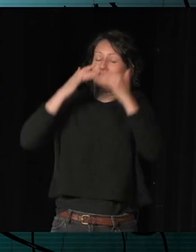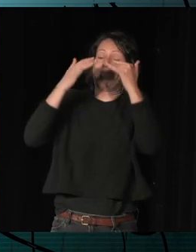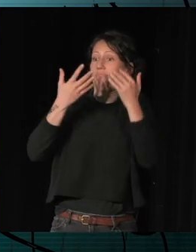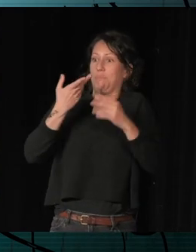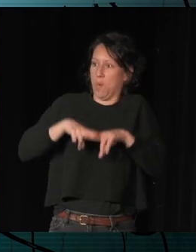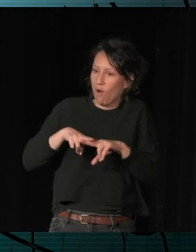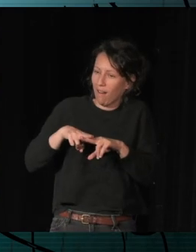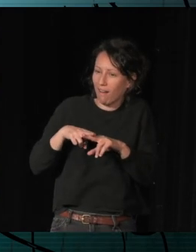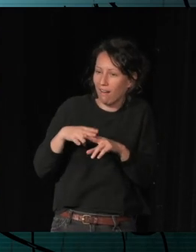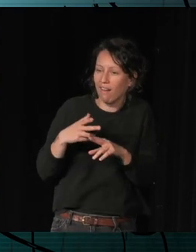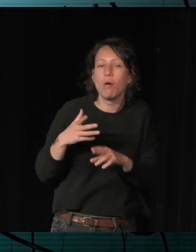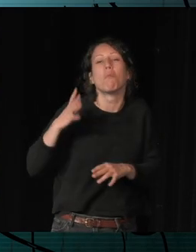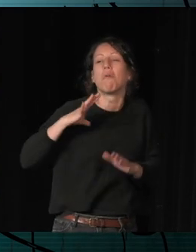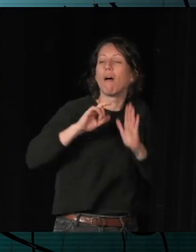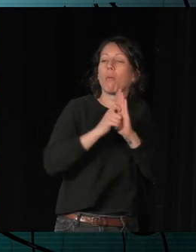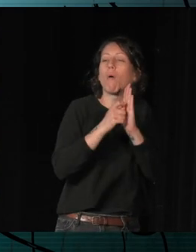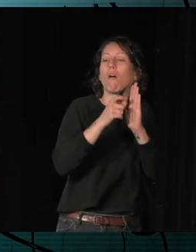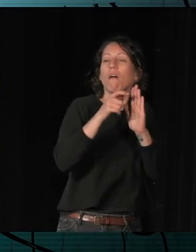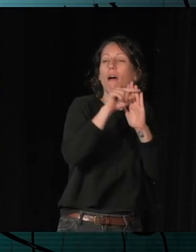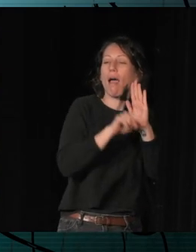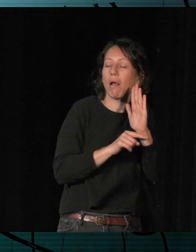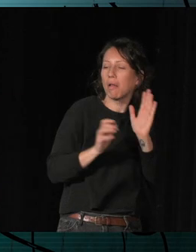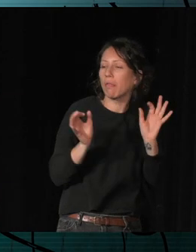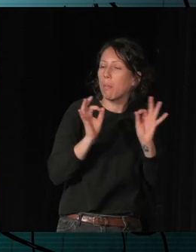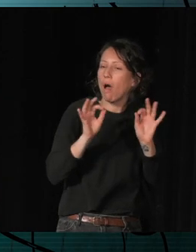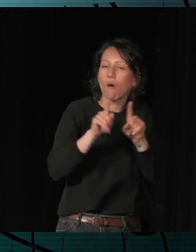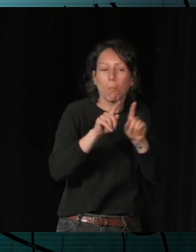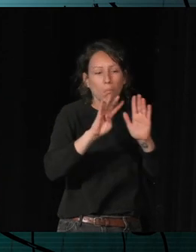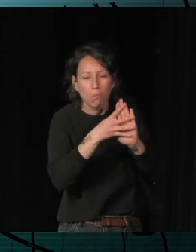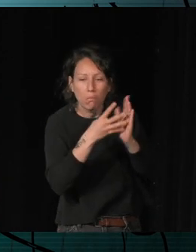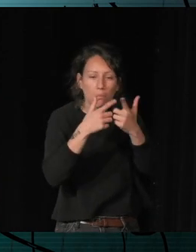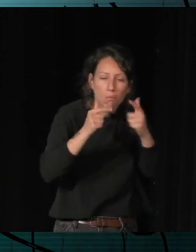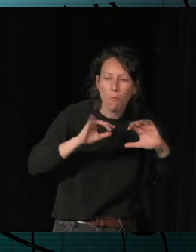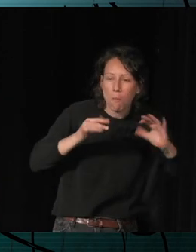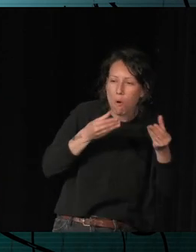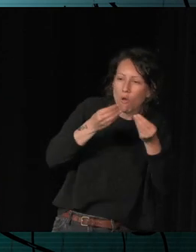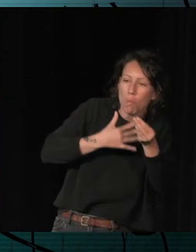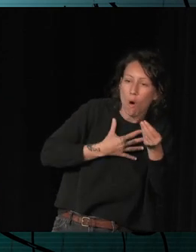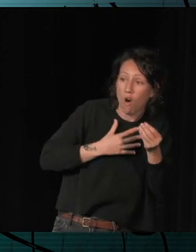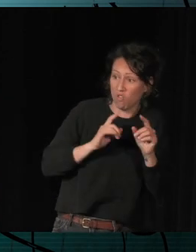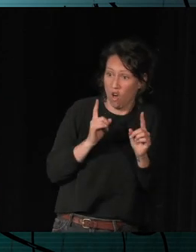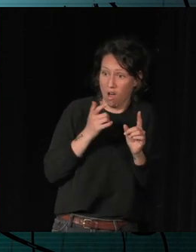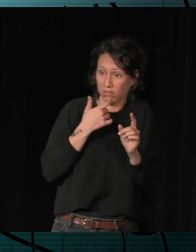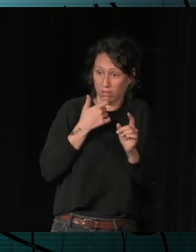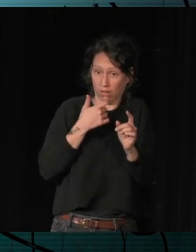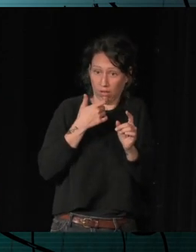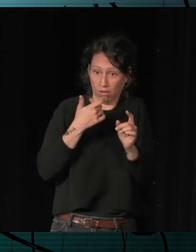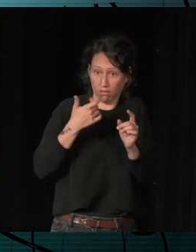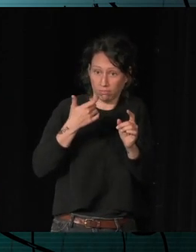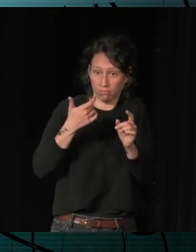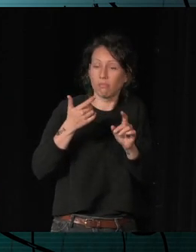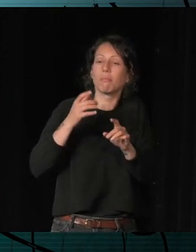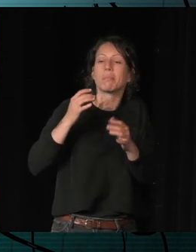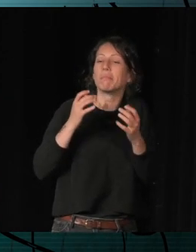règles qu'il y avait c'était parce que ça venait beaucoup des jeux d'arcade des des jeux de de réflexe qu'il y avait à l'époque c'était que s'il y a quelque chose qui arrive il faut obligatoirement pouvoir